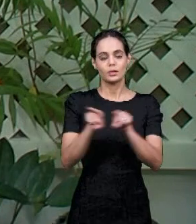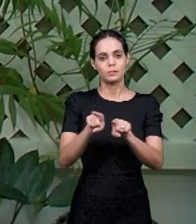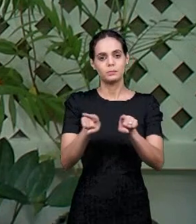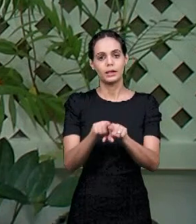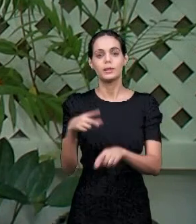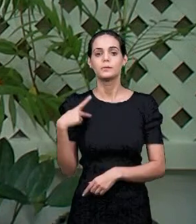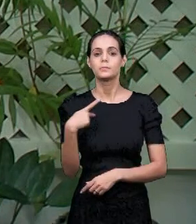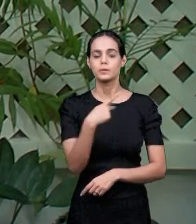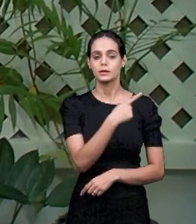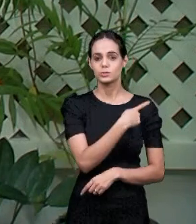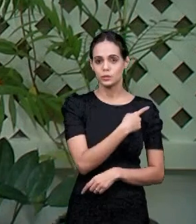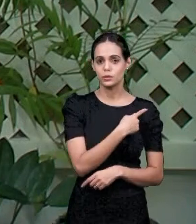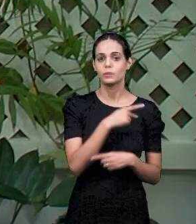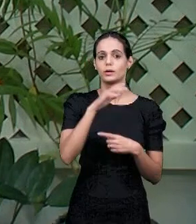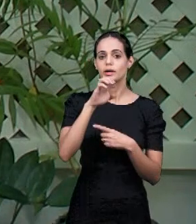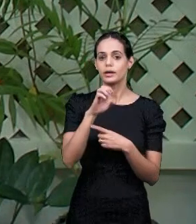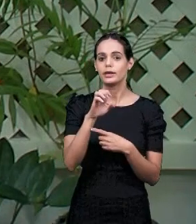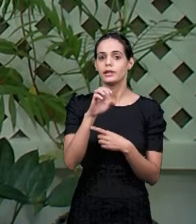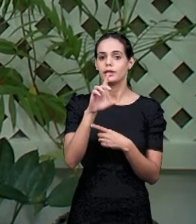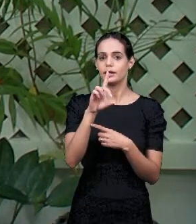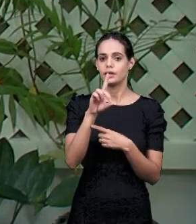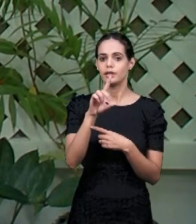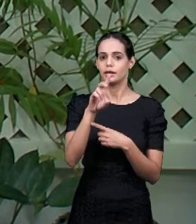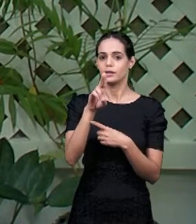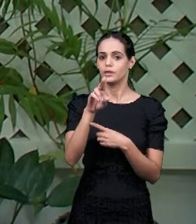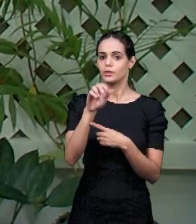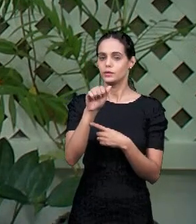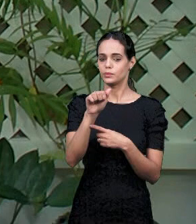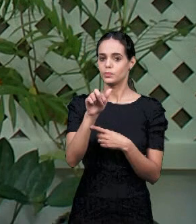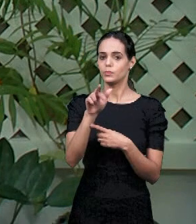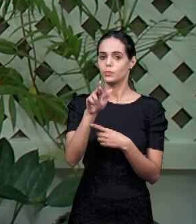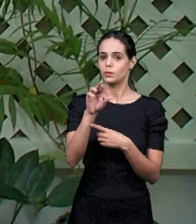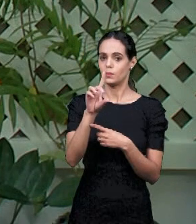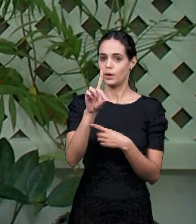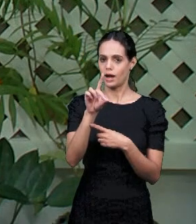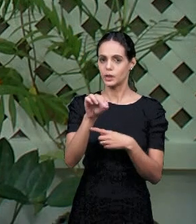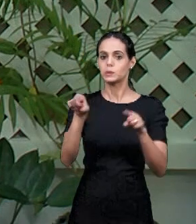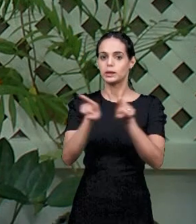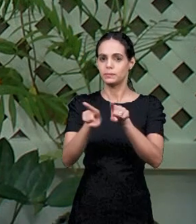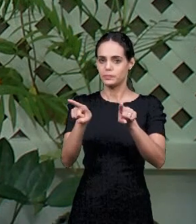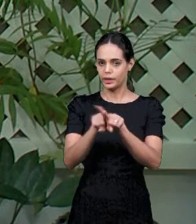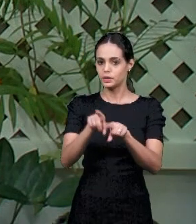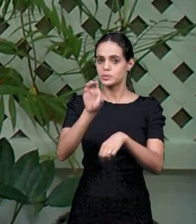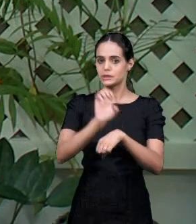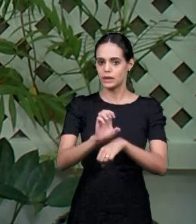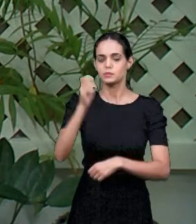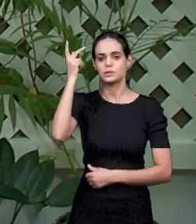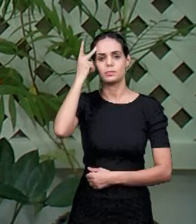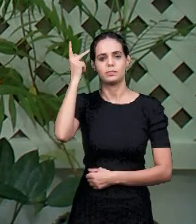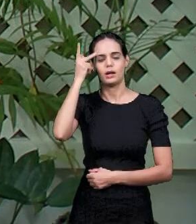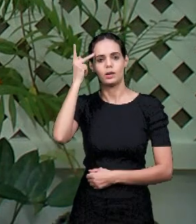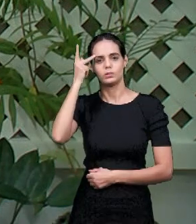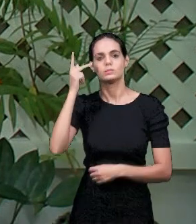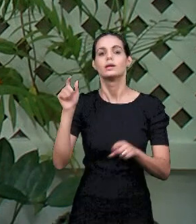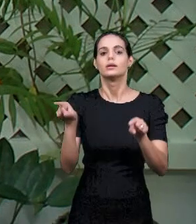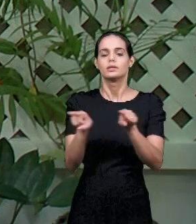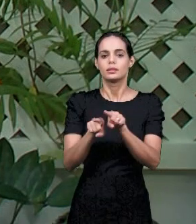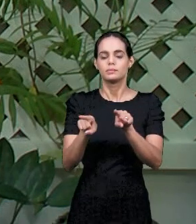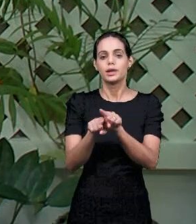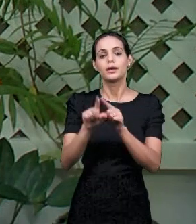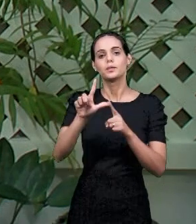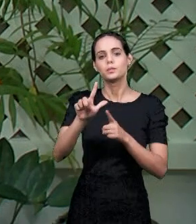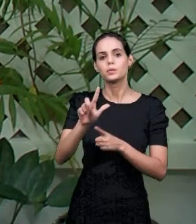le pasteur Eduardo Menegos dans la région de Santos, qui envoie ses contributions, notre